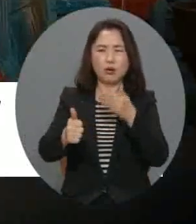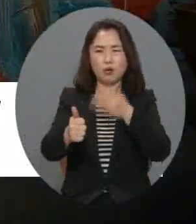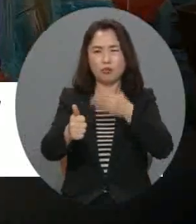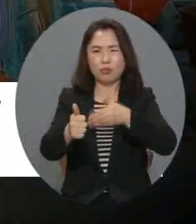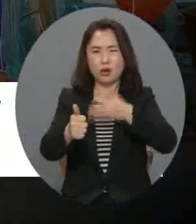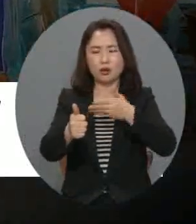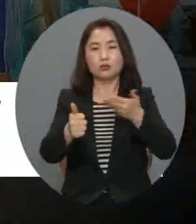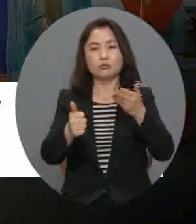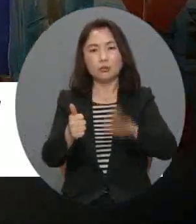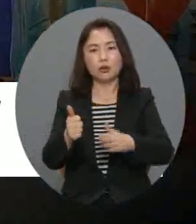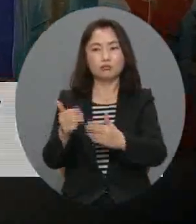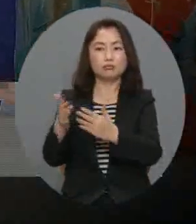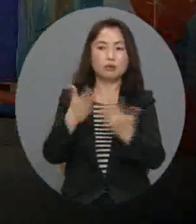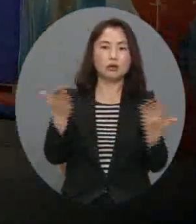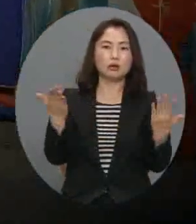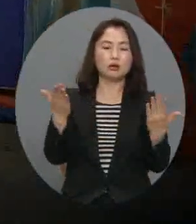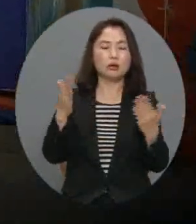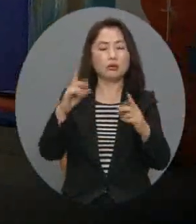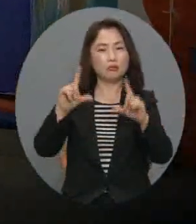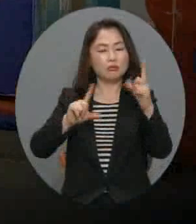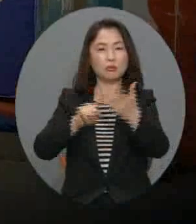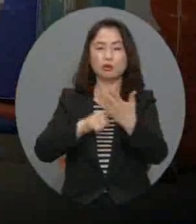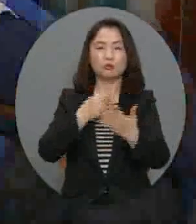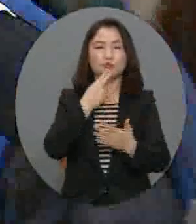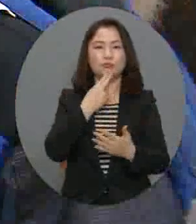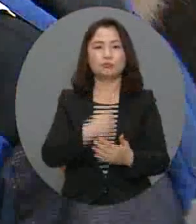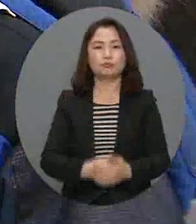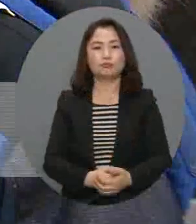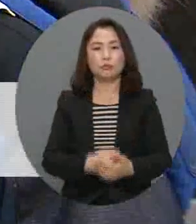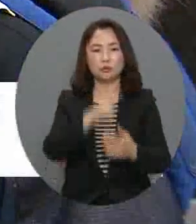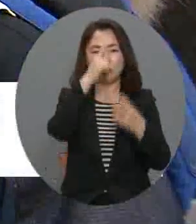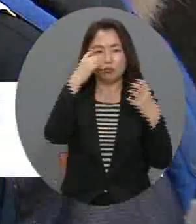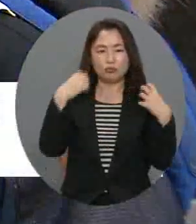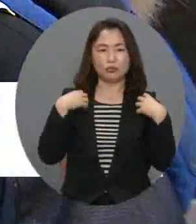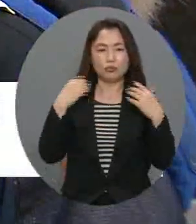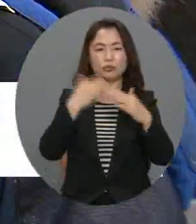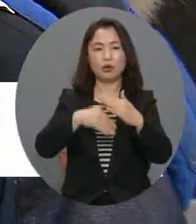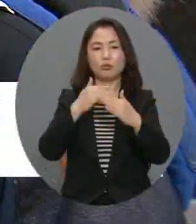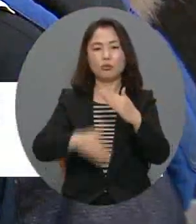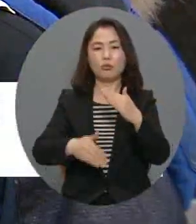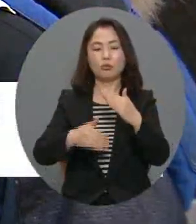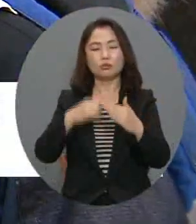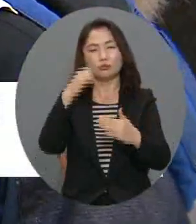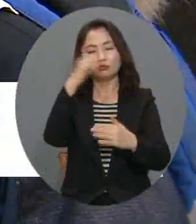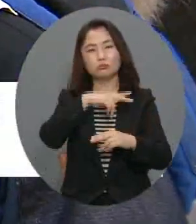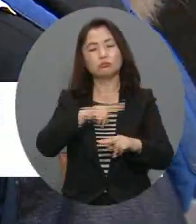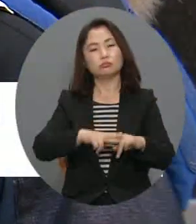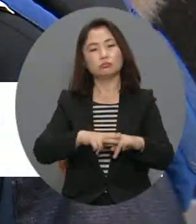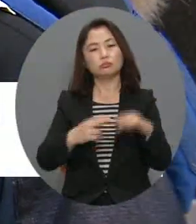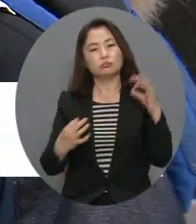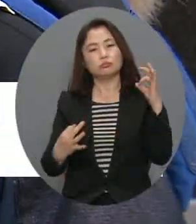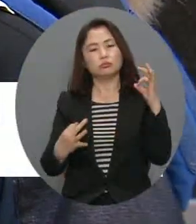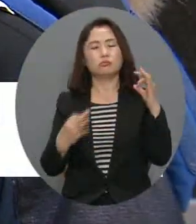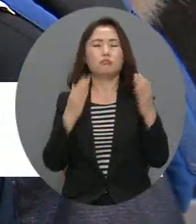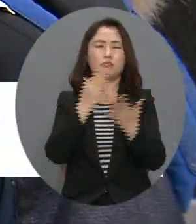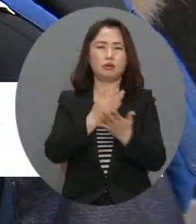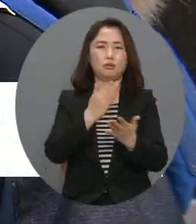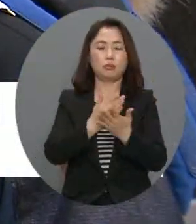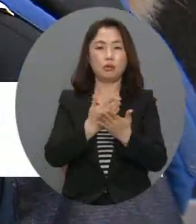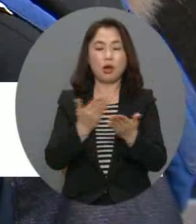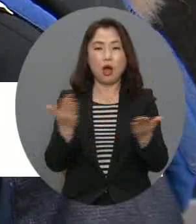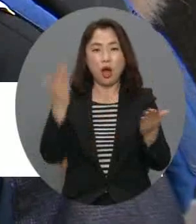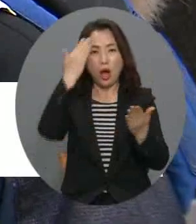요청하고 있지만 전혀 진전이 없습니다. 정부나 관공서들이 그냥 앉아서만 있는 것이 아니고 진짜